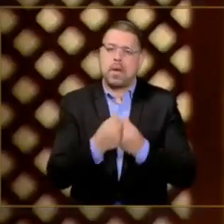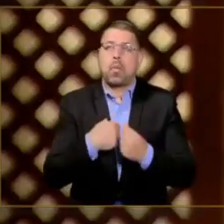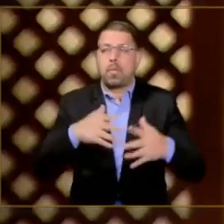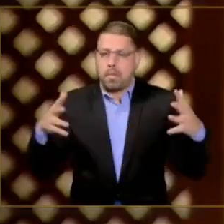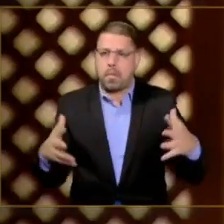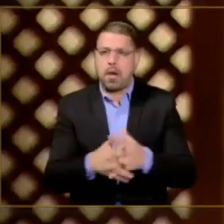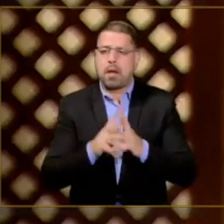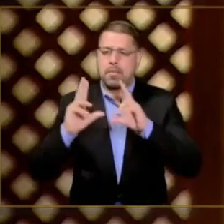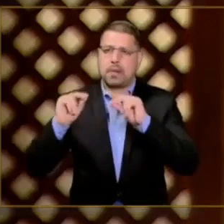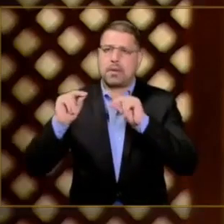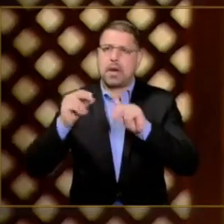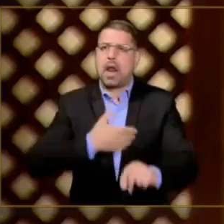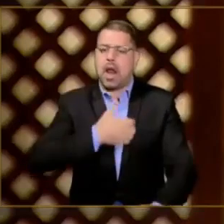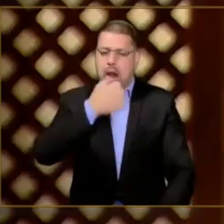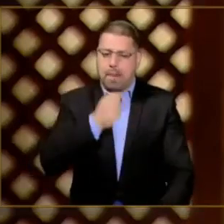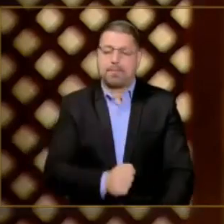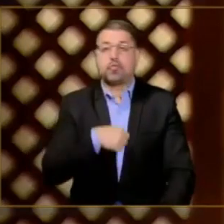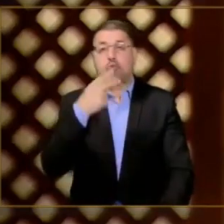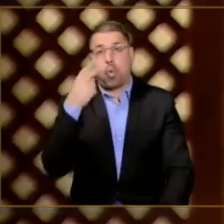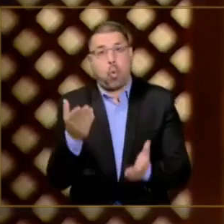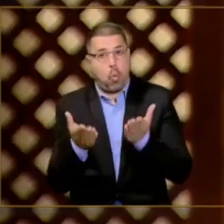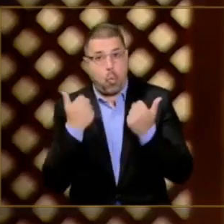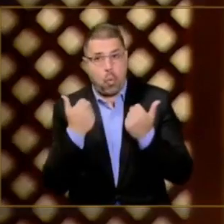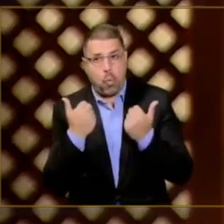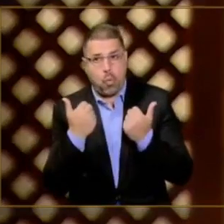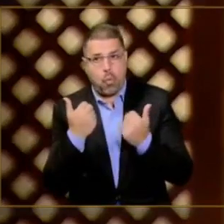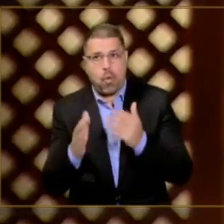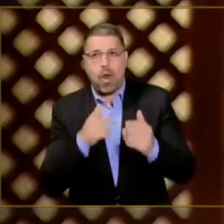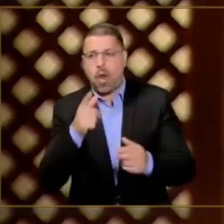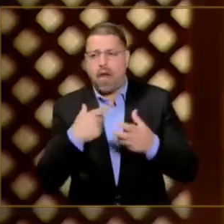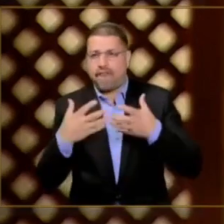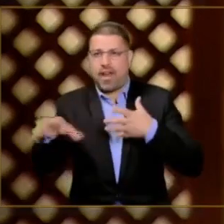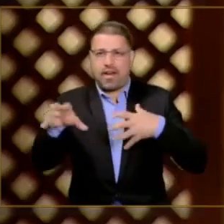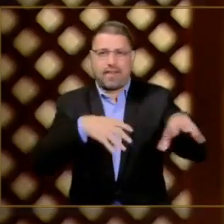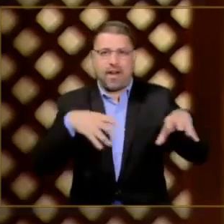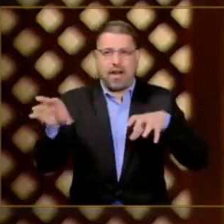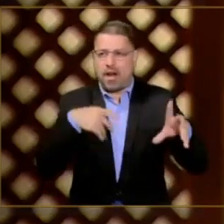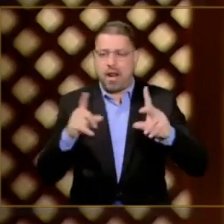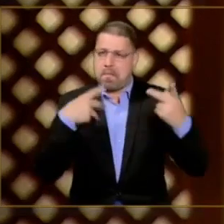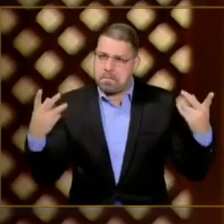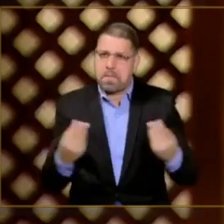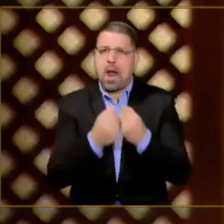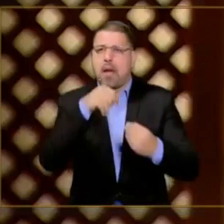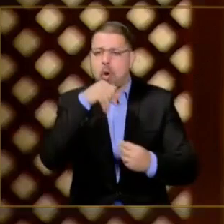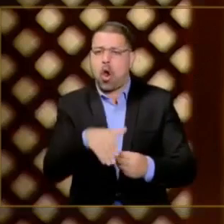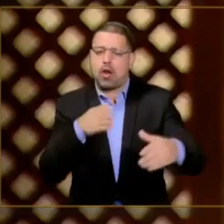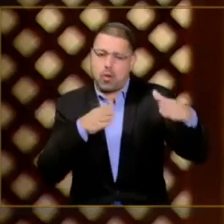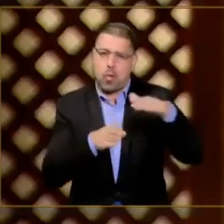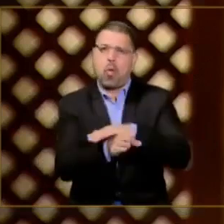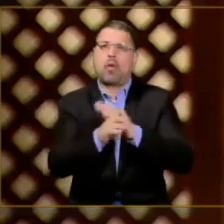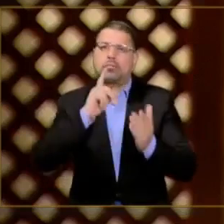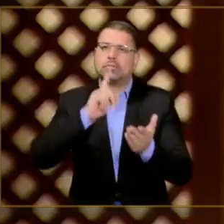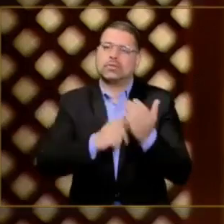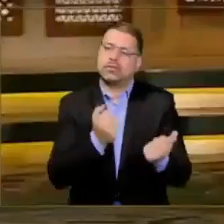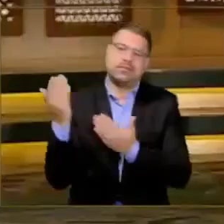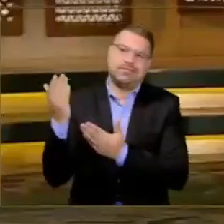وبينه كما امنا به ولم نر ولا تفرق بيننا وبينه حتى تدخلنا